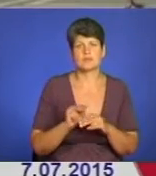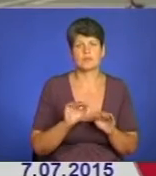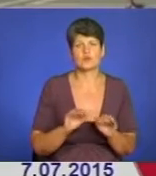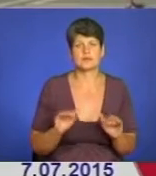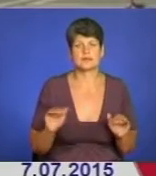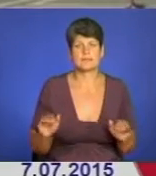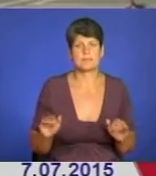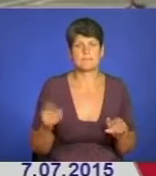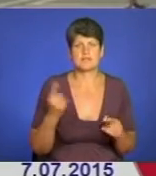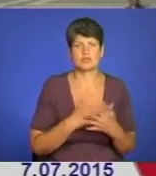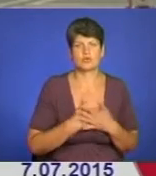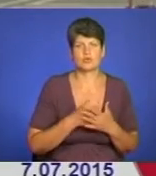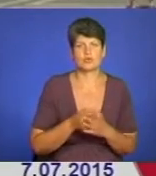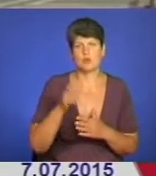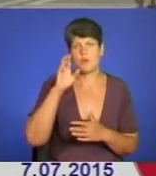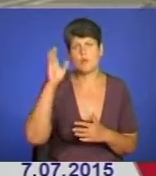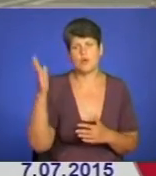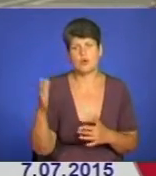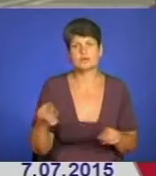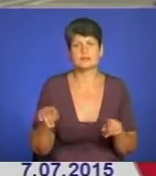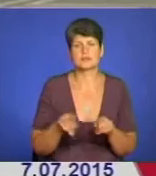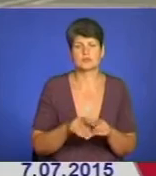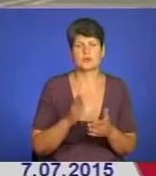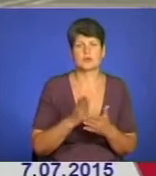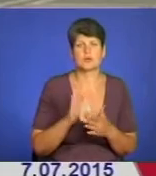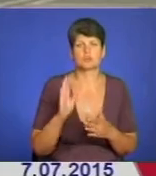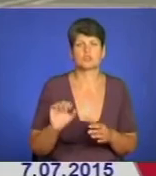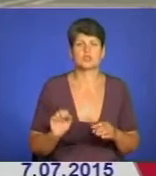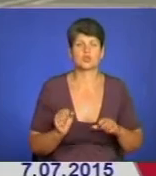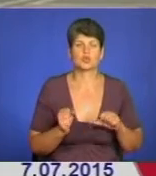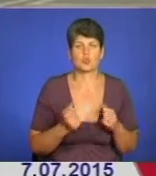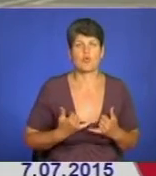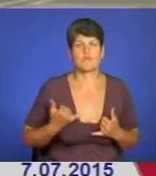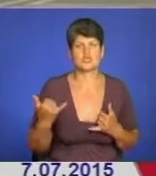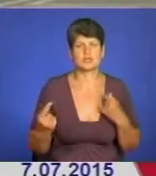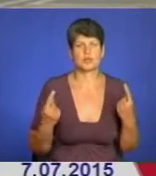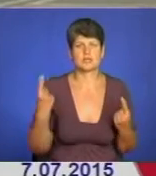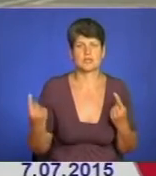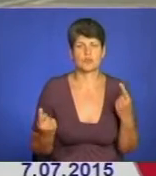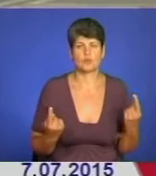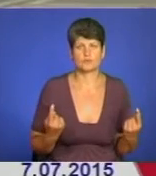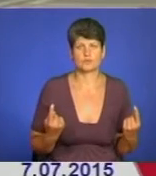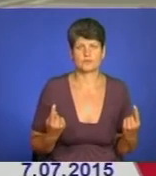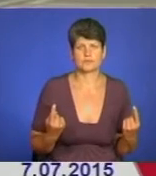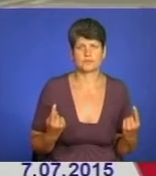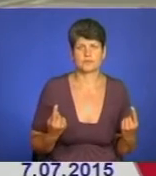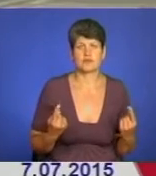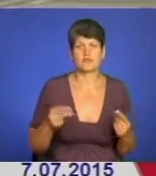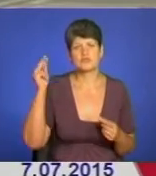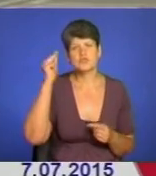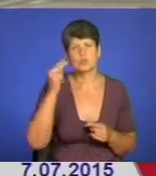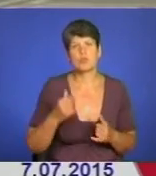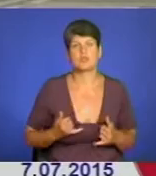дітей найперше любові до Бога, також чому їх бути дружніми, поважати один одного, чому їх